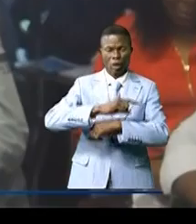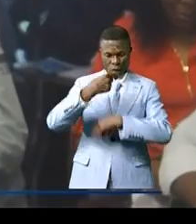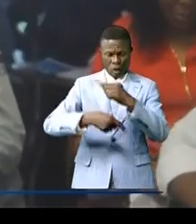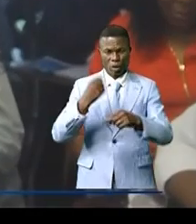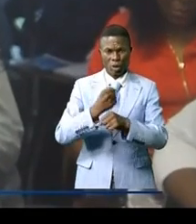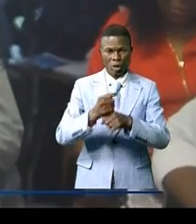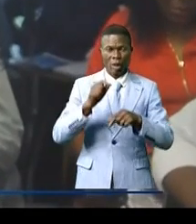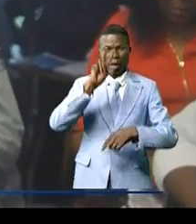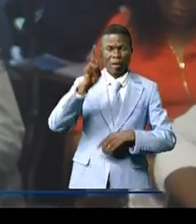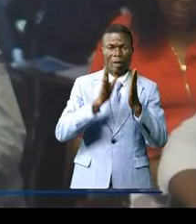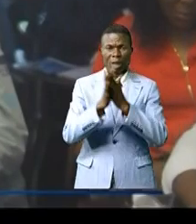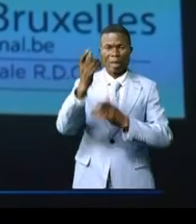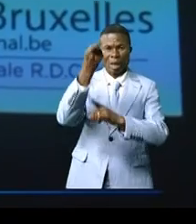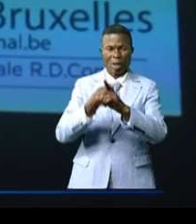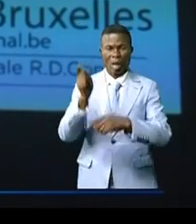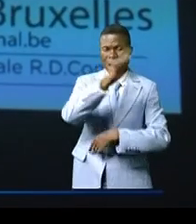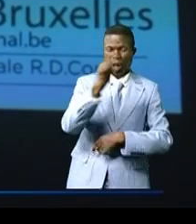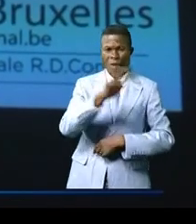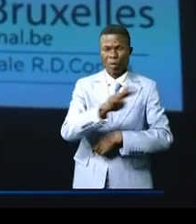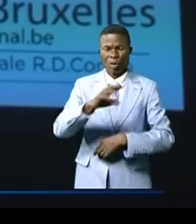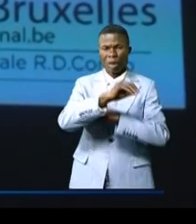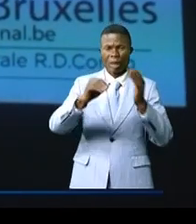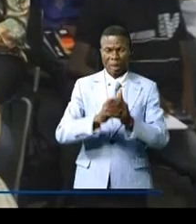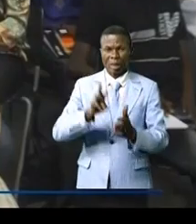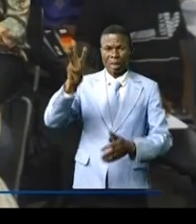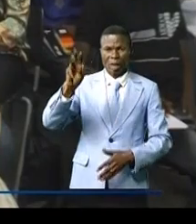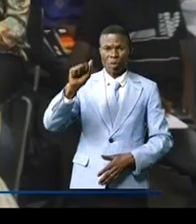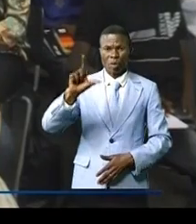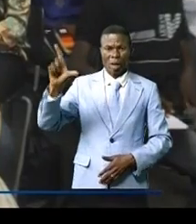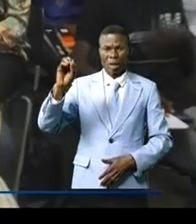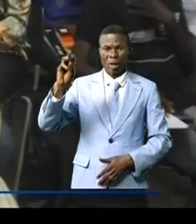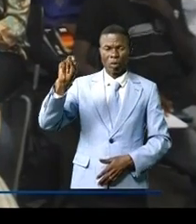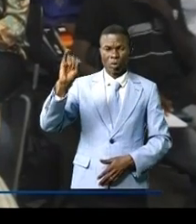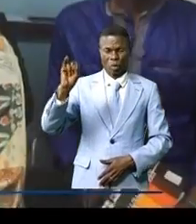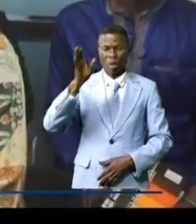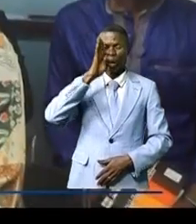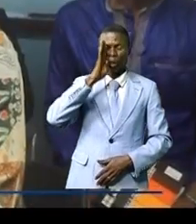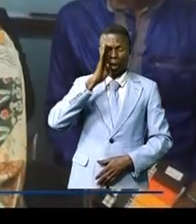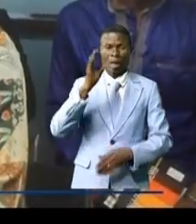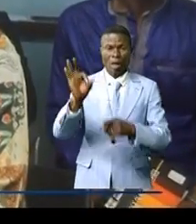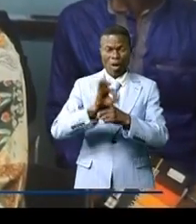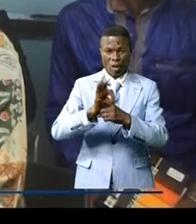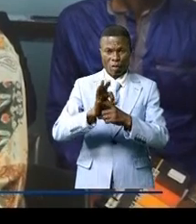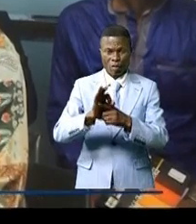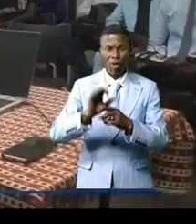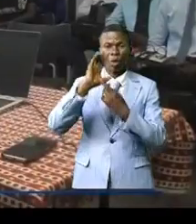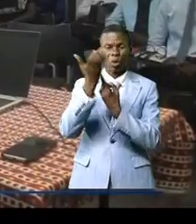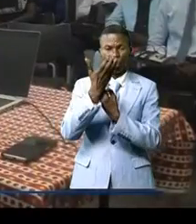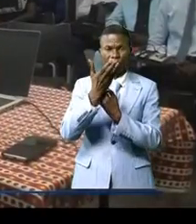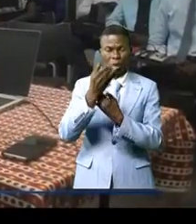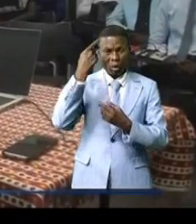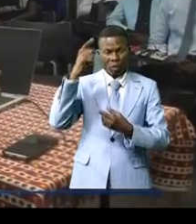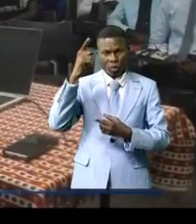ce vendredi 15 avril 2022 au centre Wallonie-Bruxelles. Ces assises constituent pour les journalistes culturels